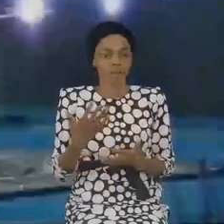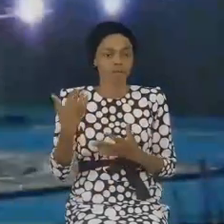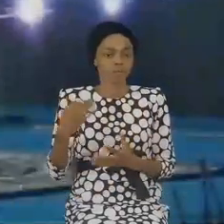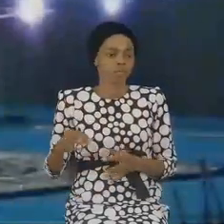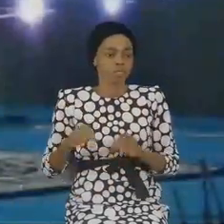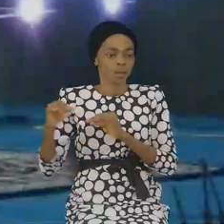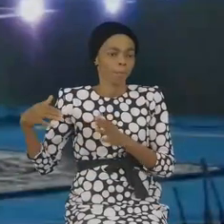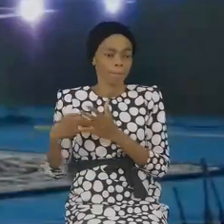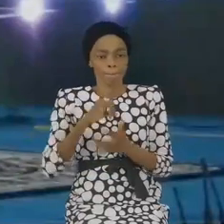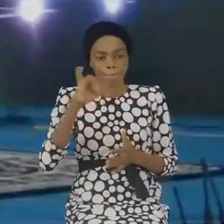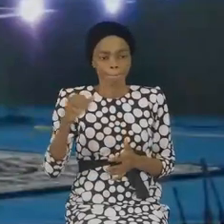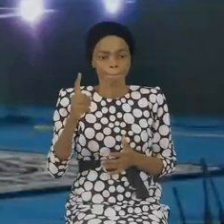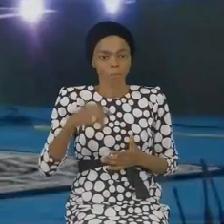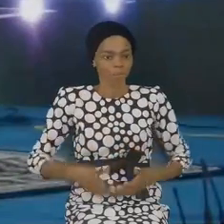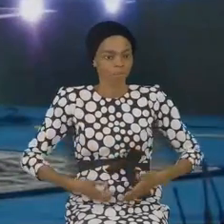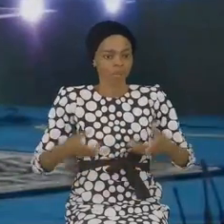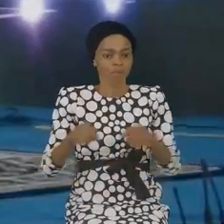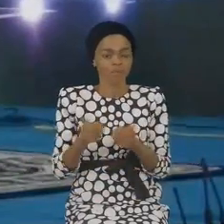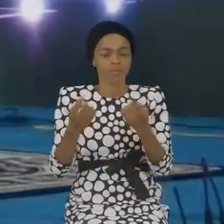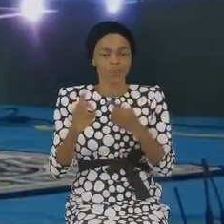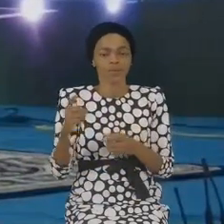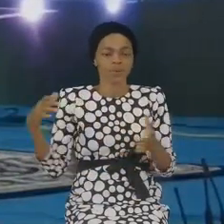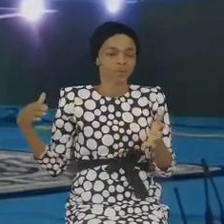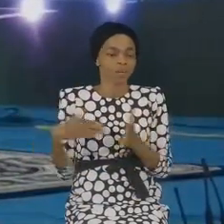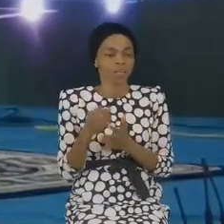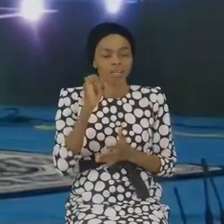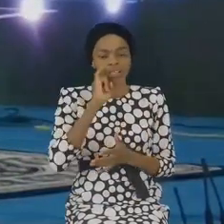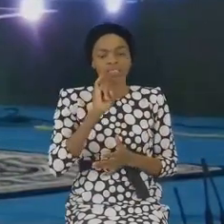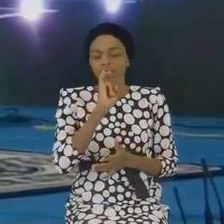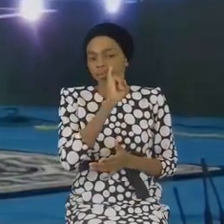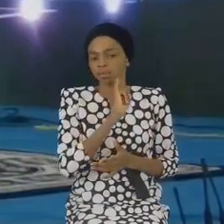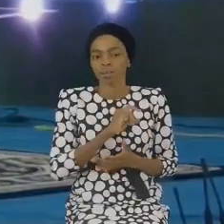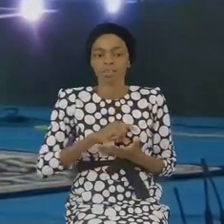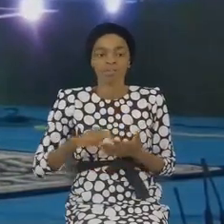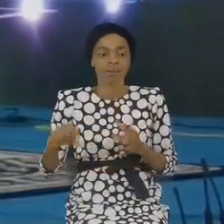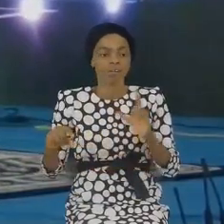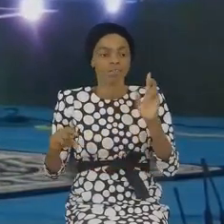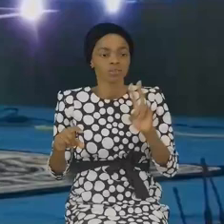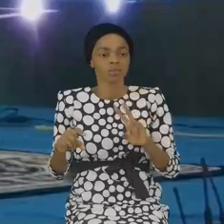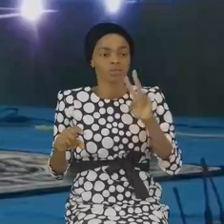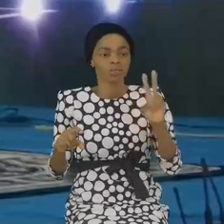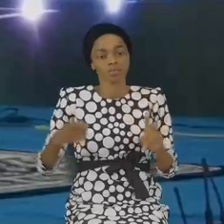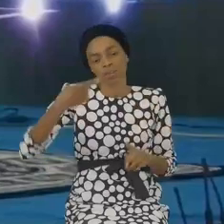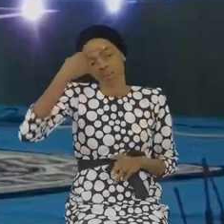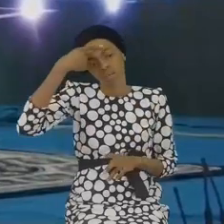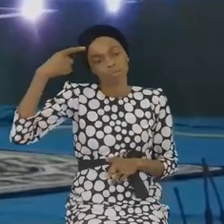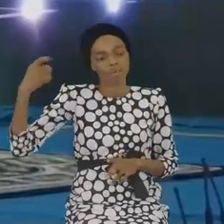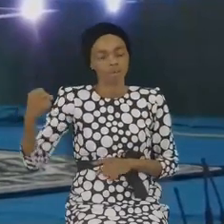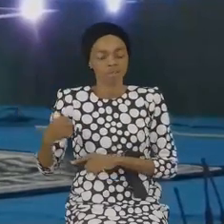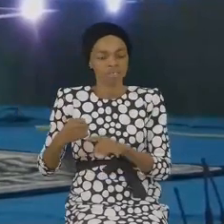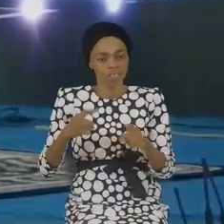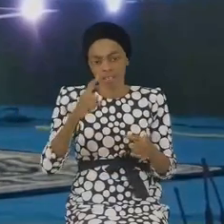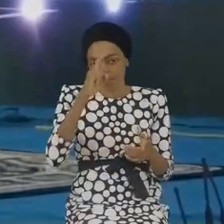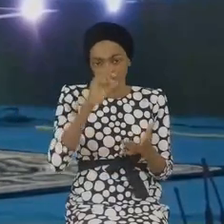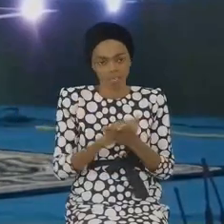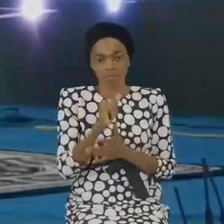contre Israël. Verset 22, parce qu'ils ne crurent pas en Dieu,